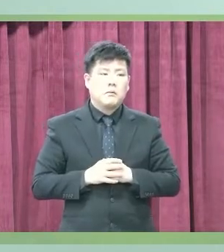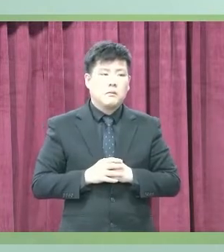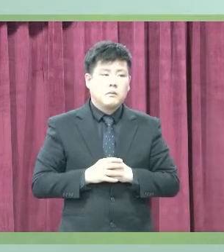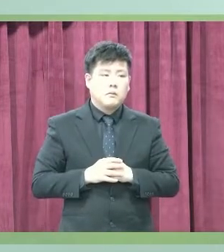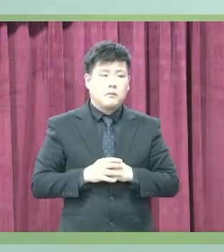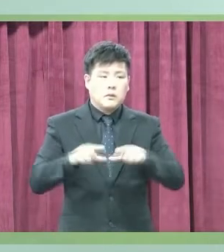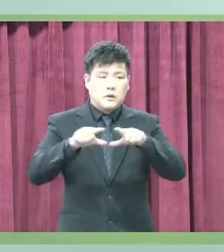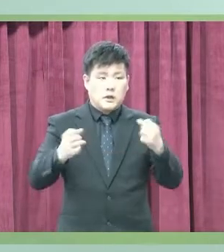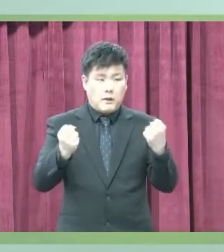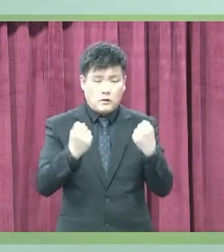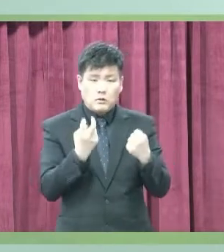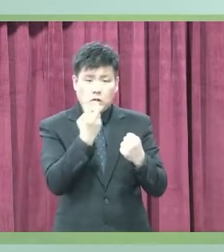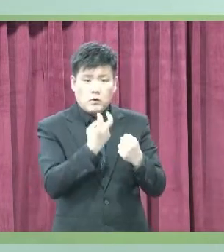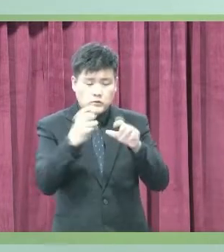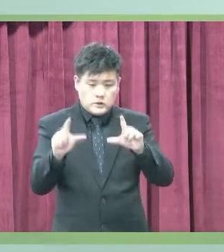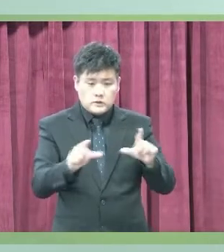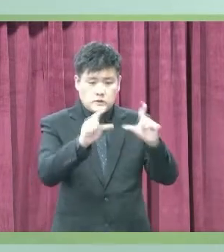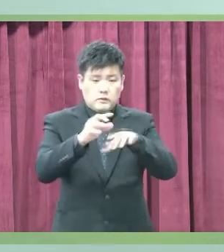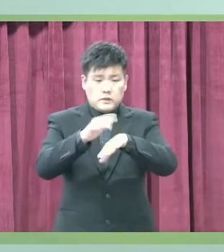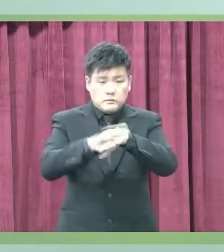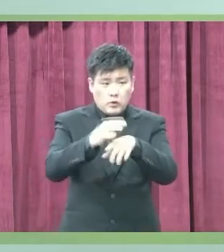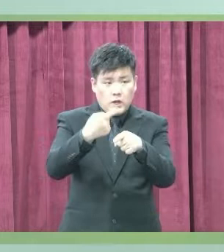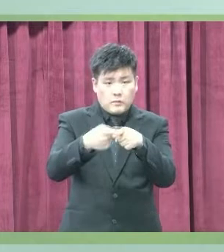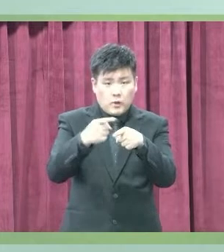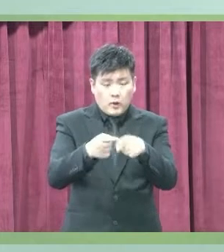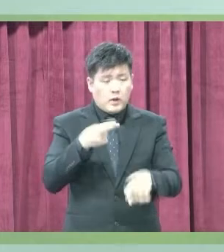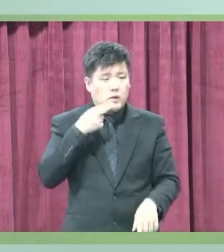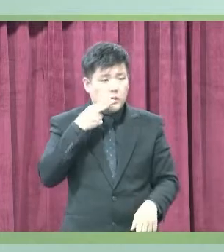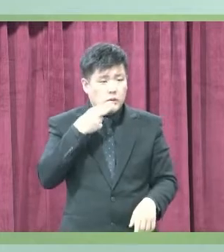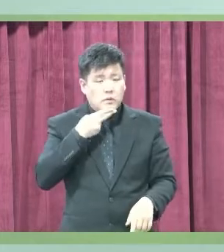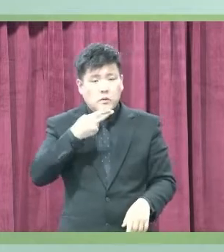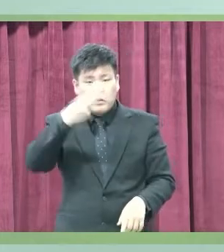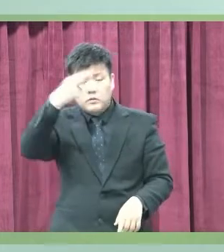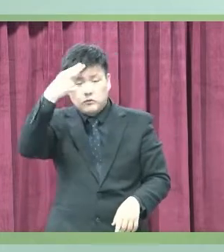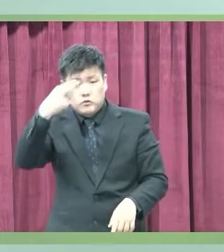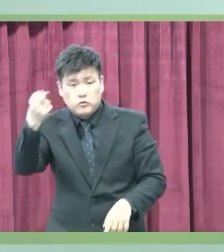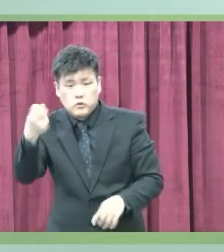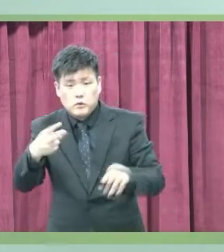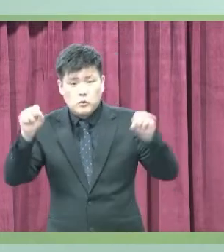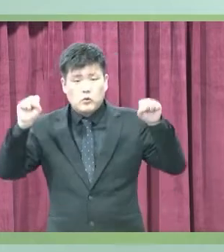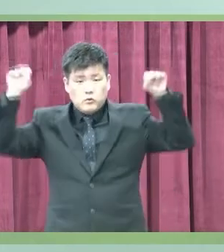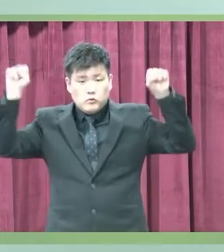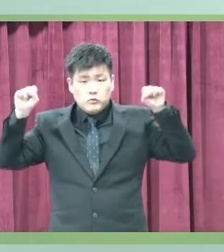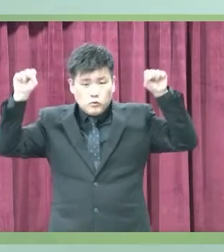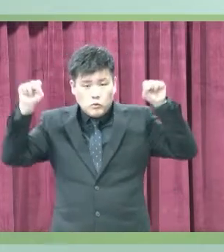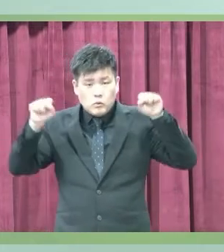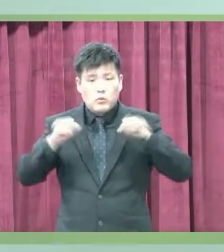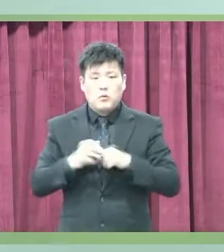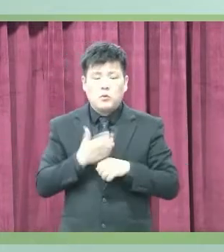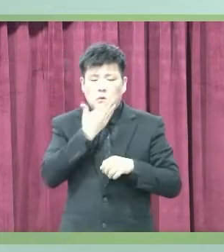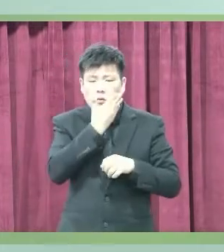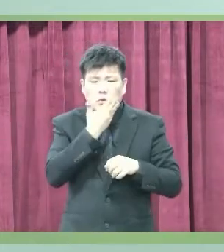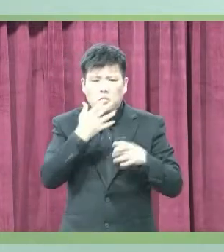일반 건강검진 생활습관 평가에는 그 흡연과 음주, 그리고 운동, 영양,